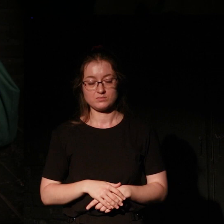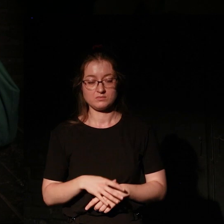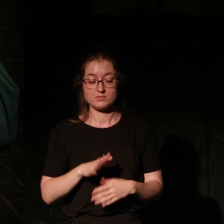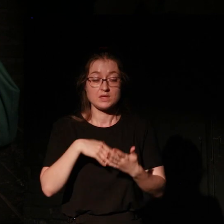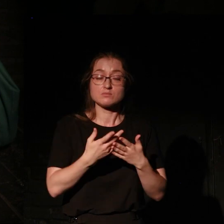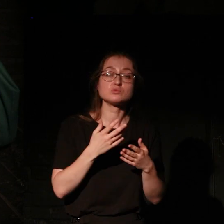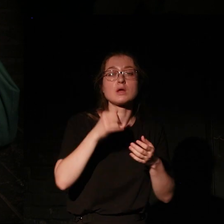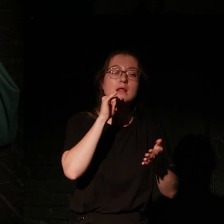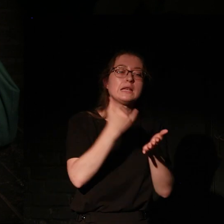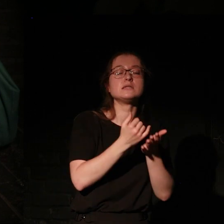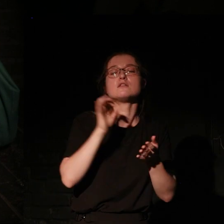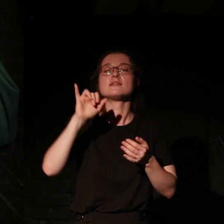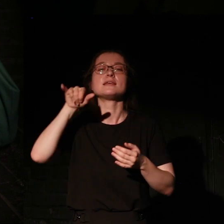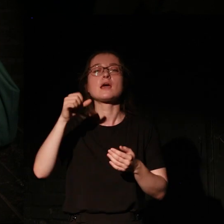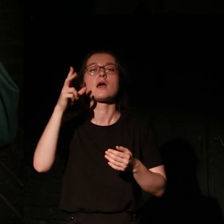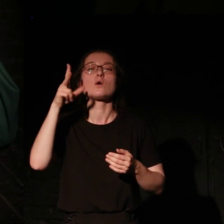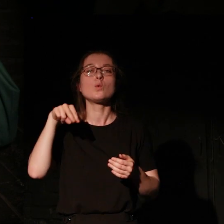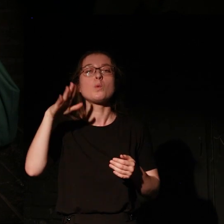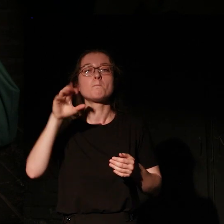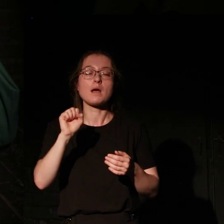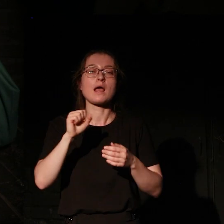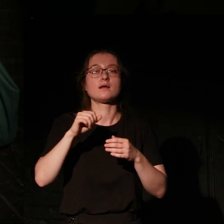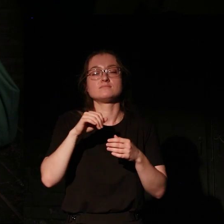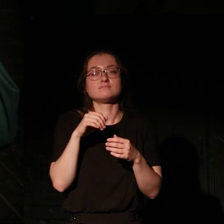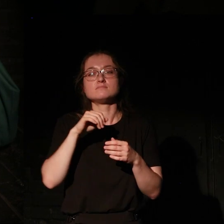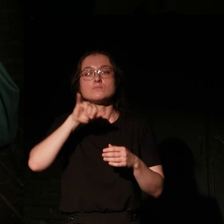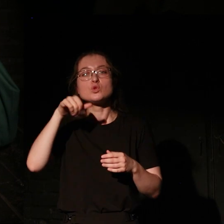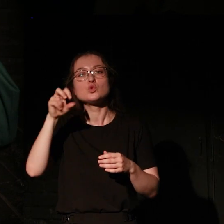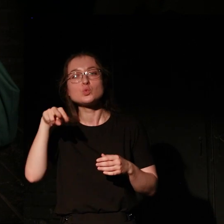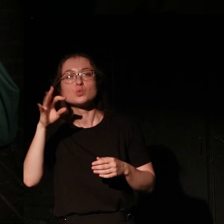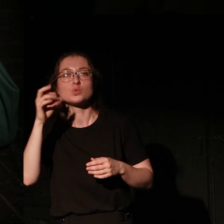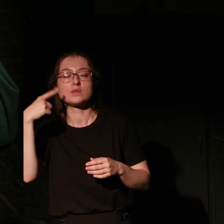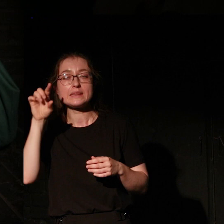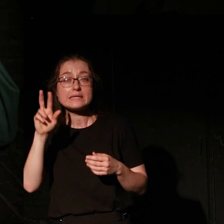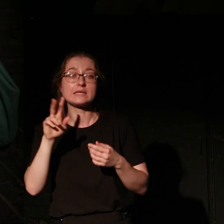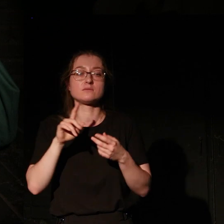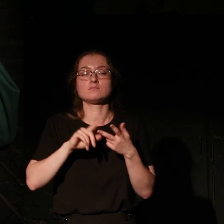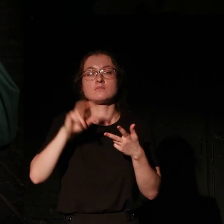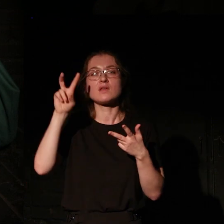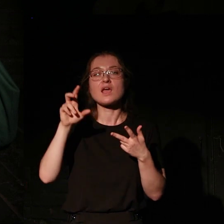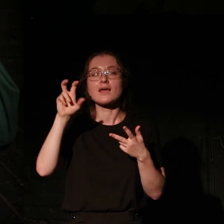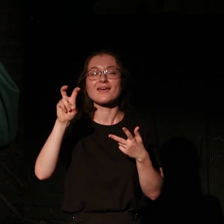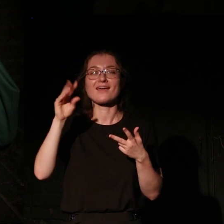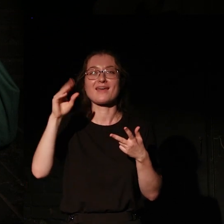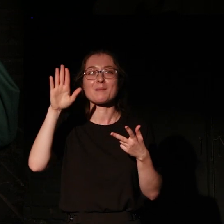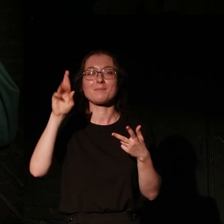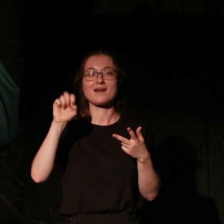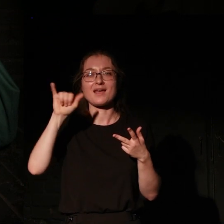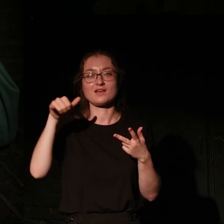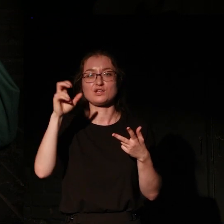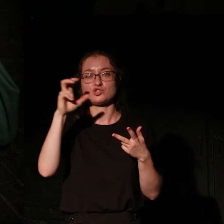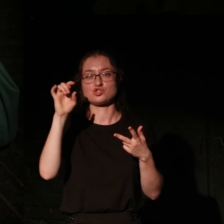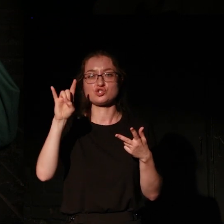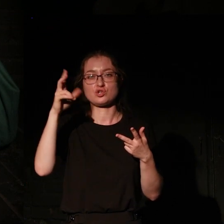uznać list do Hebrajczyków, uznać za listy kanoniczne, czy nie.